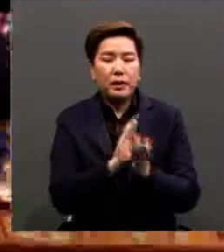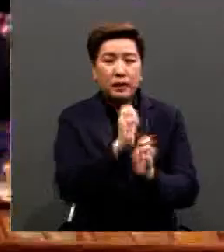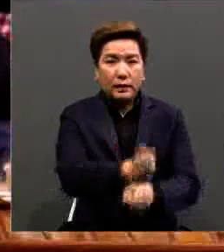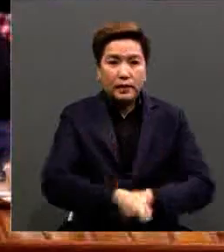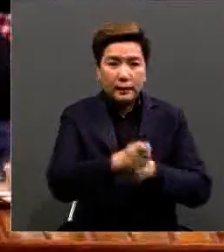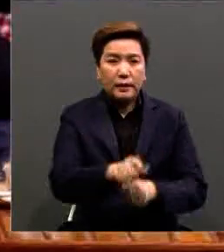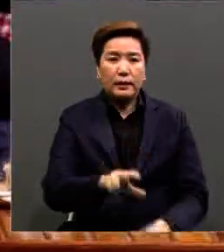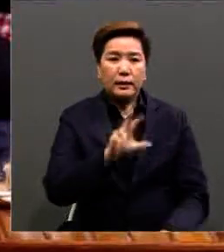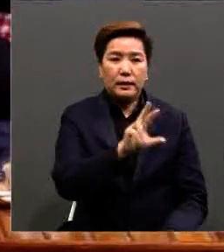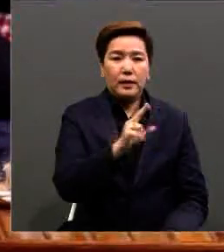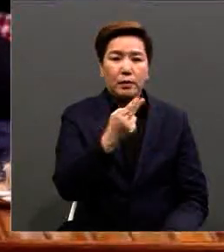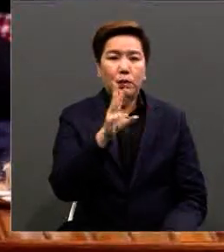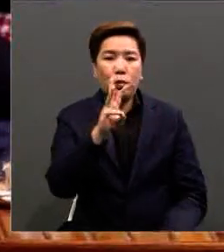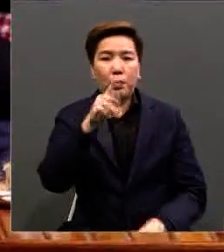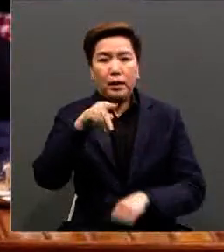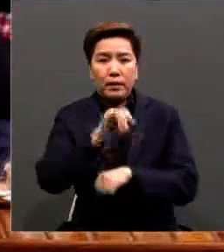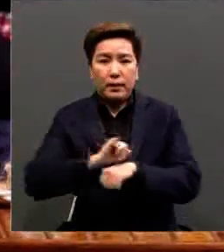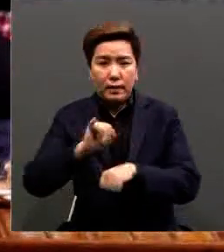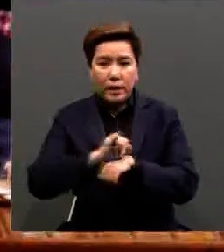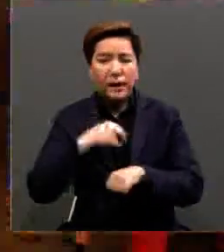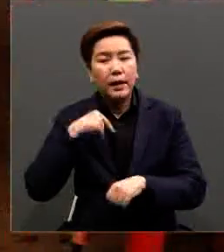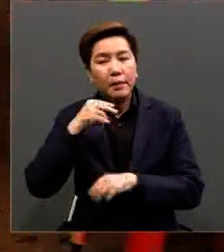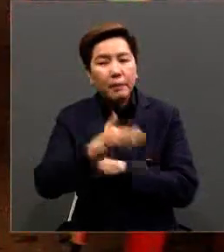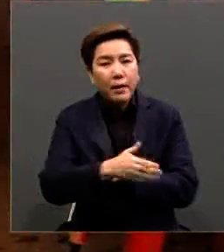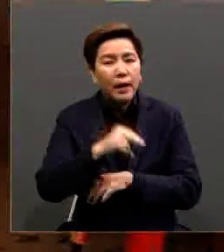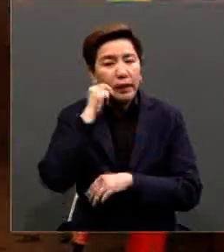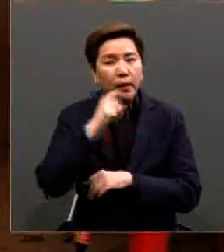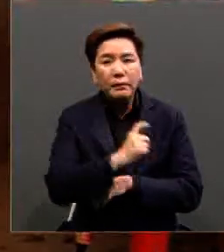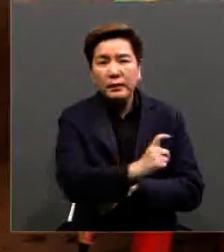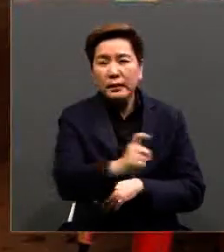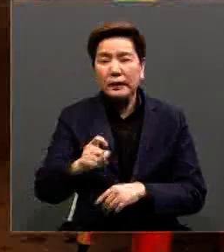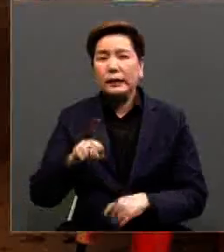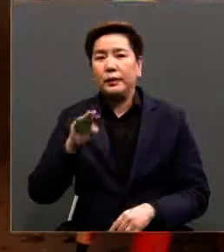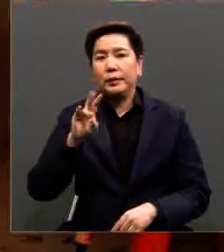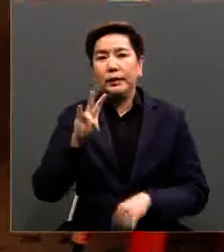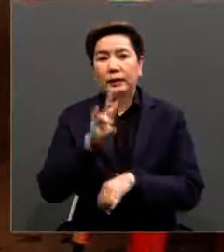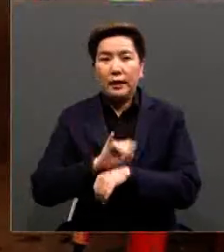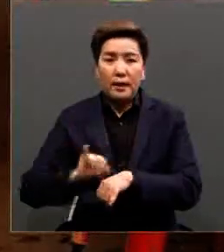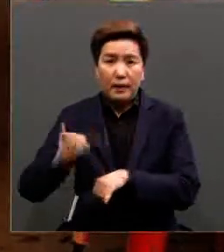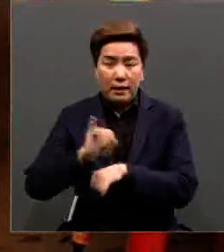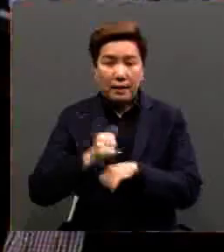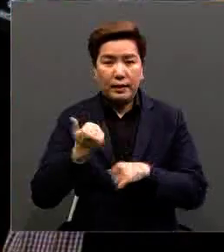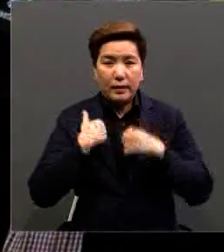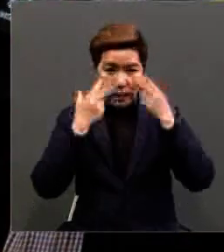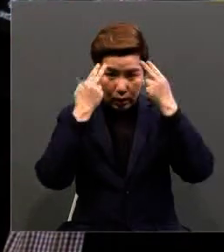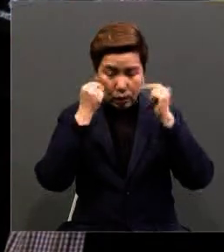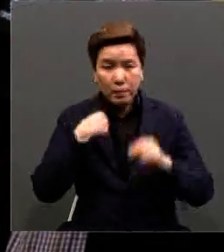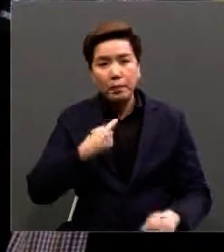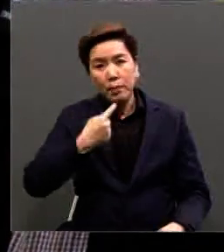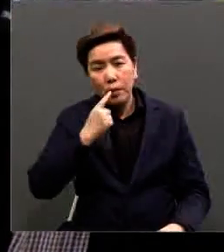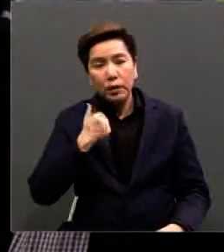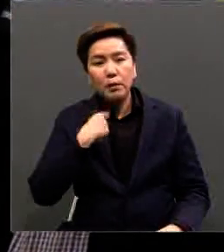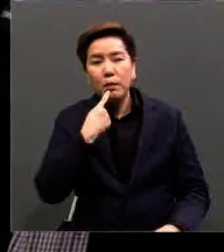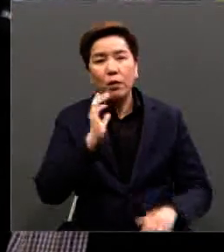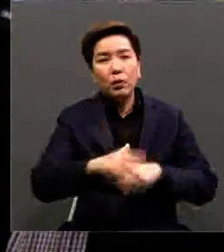ำนวน 36,000 กว่าไร่และมีพื้นที่ประมงเสียหายประมาณ47ไร่นะครับทั้งนี้นะครับนายกรัฐมนตรีได้กล่าว